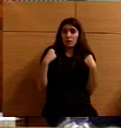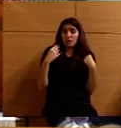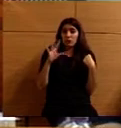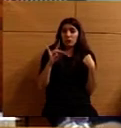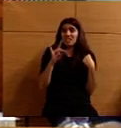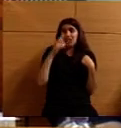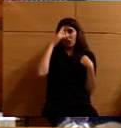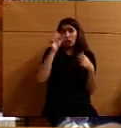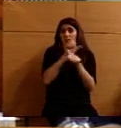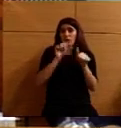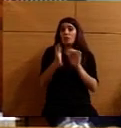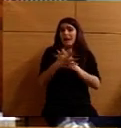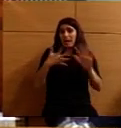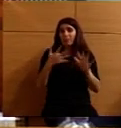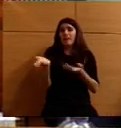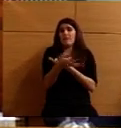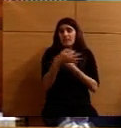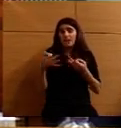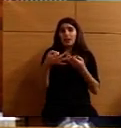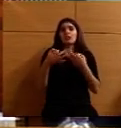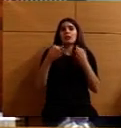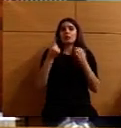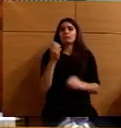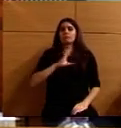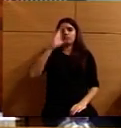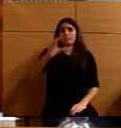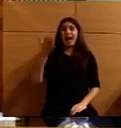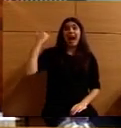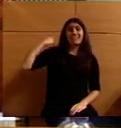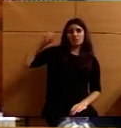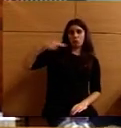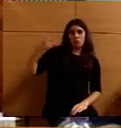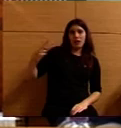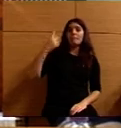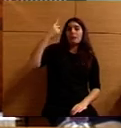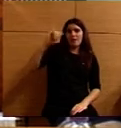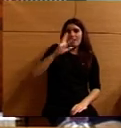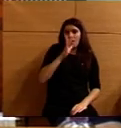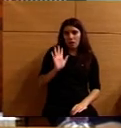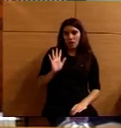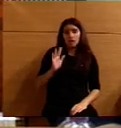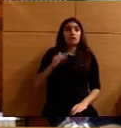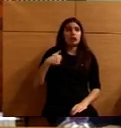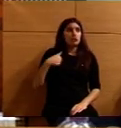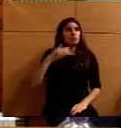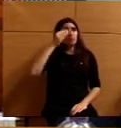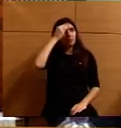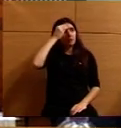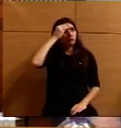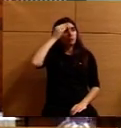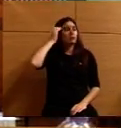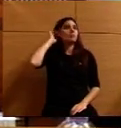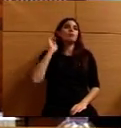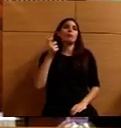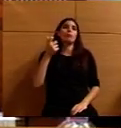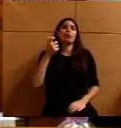probablement d'una forma ràpida, eficaç i quantiosa com mai havien arribat. Així tot, jo sí que soc un